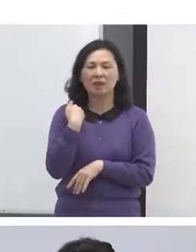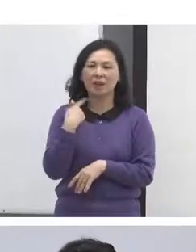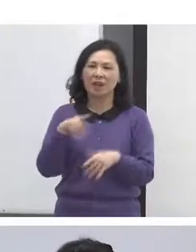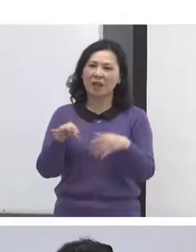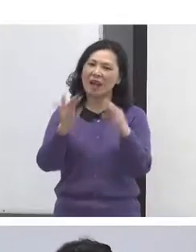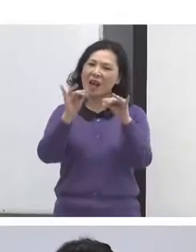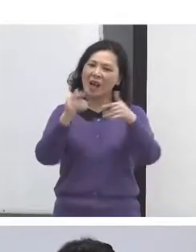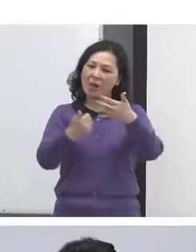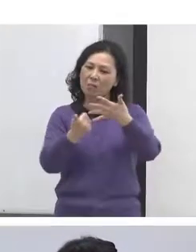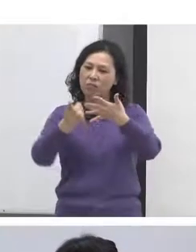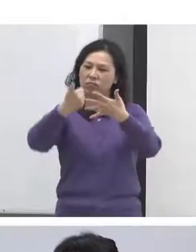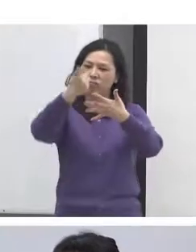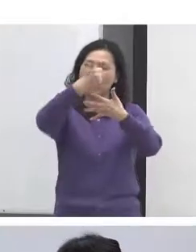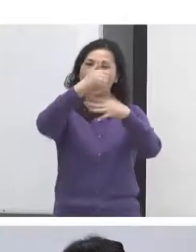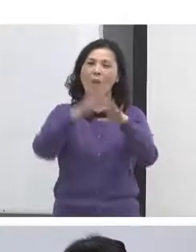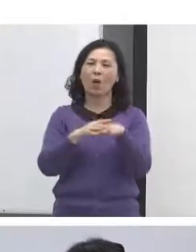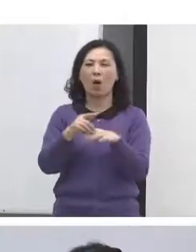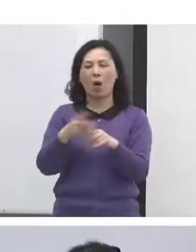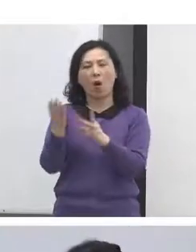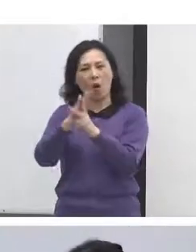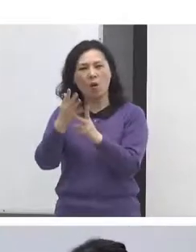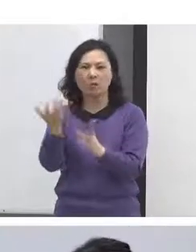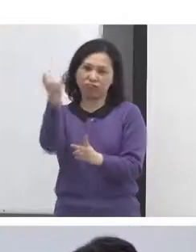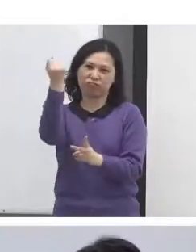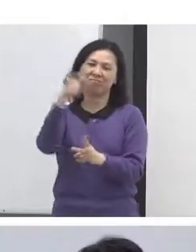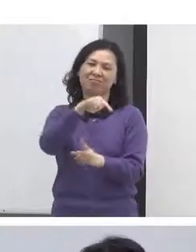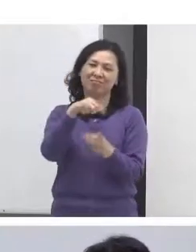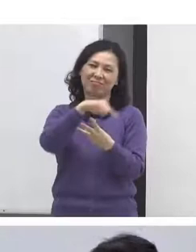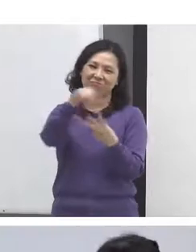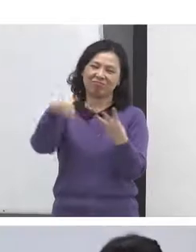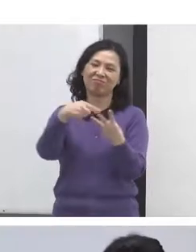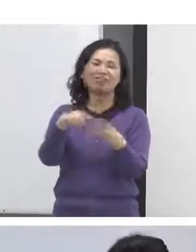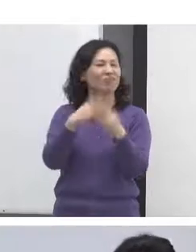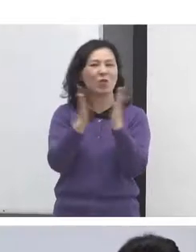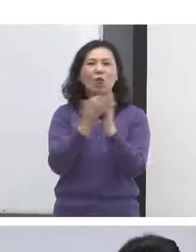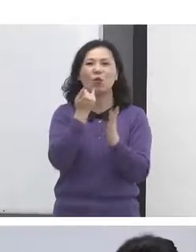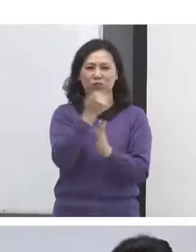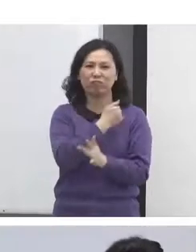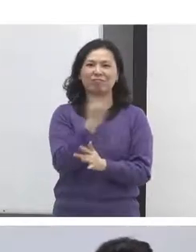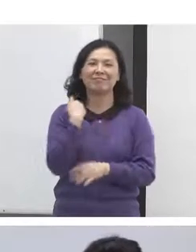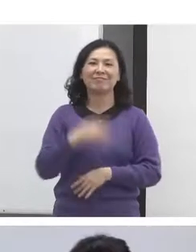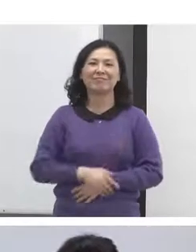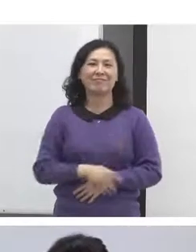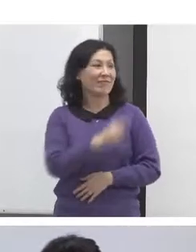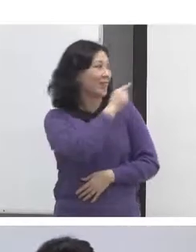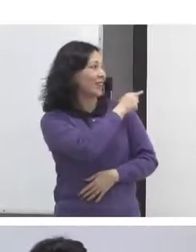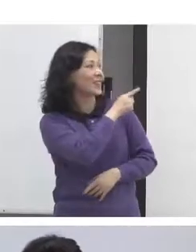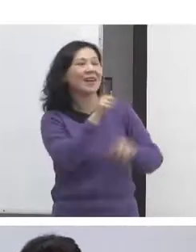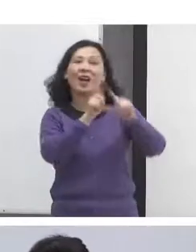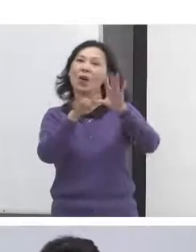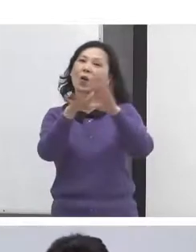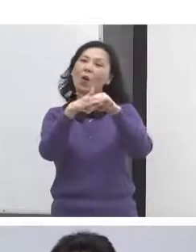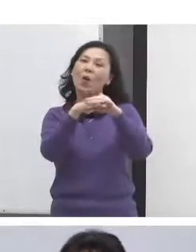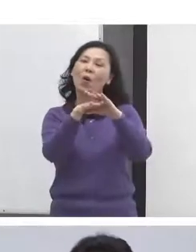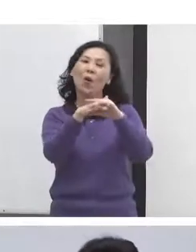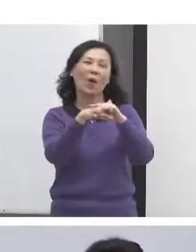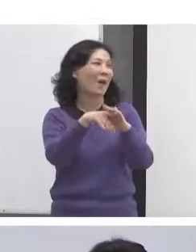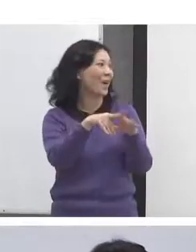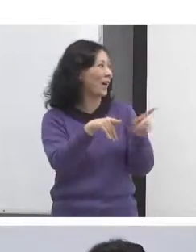或权力这样子。好，那大概只有这张会是有中文，后面都，但是